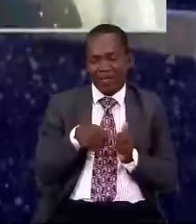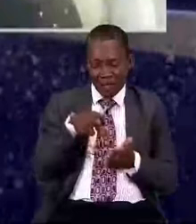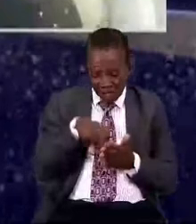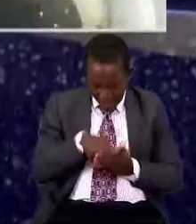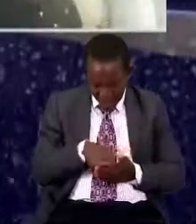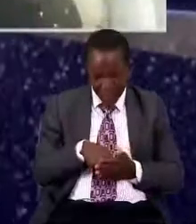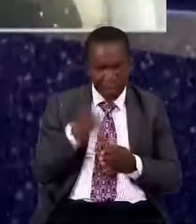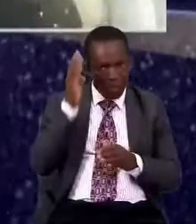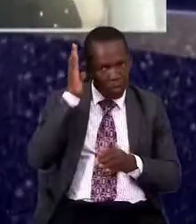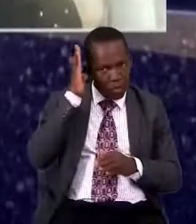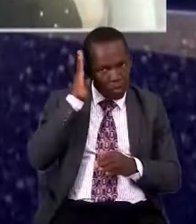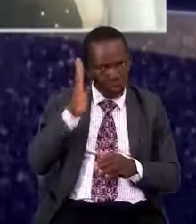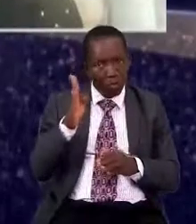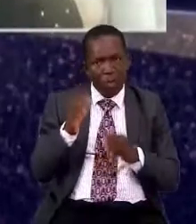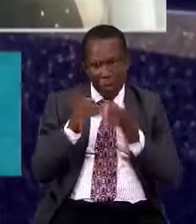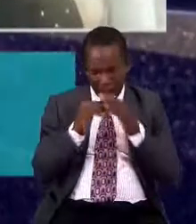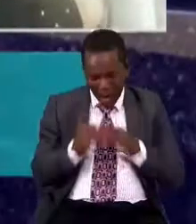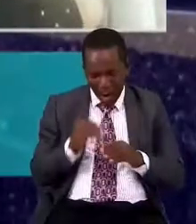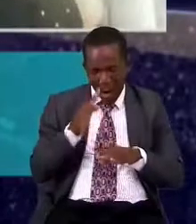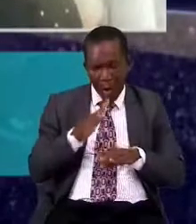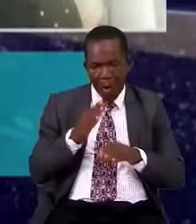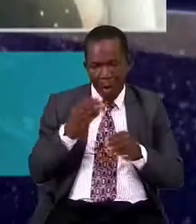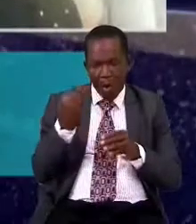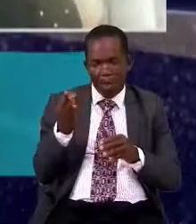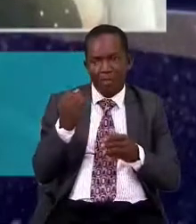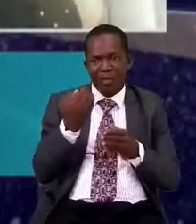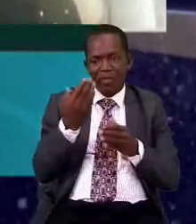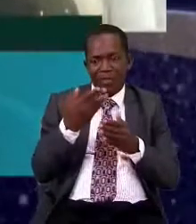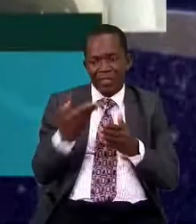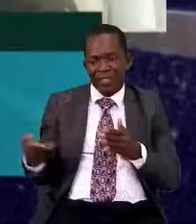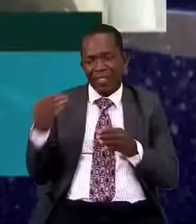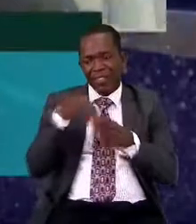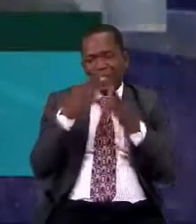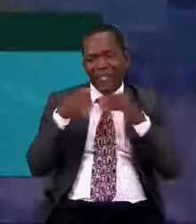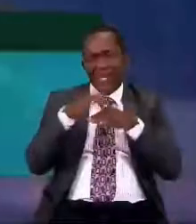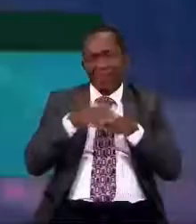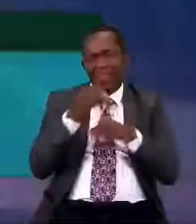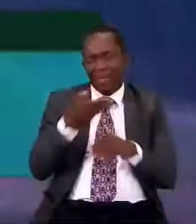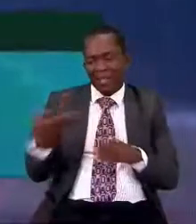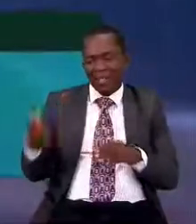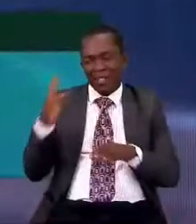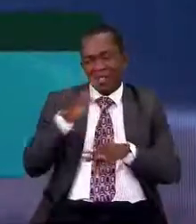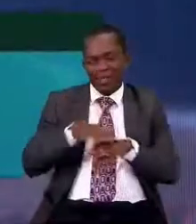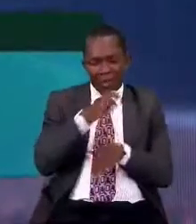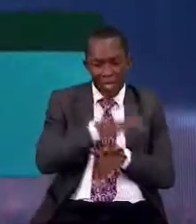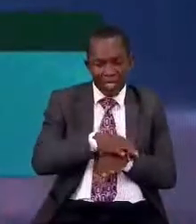la terre et sous la terre. Verset 11.